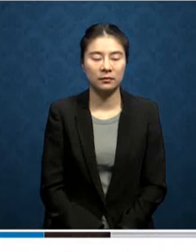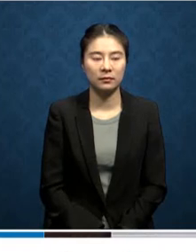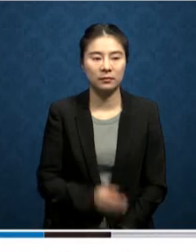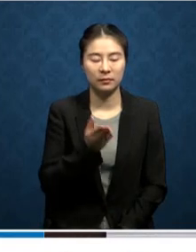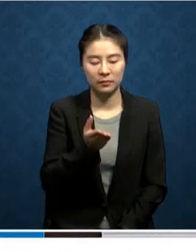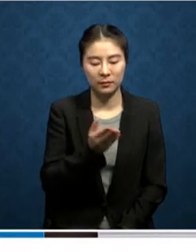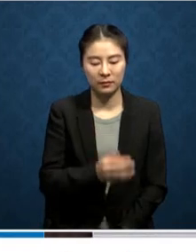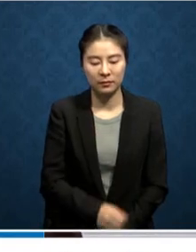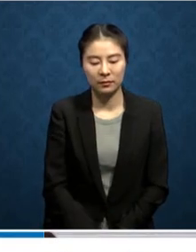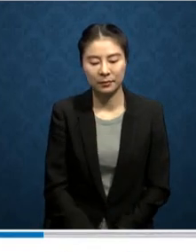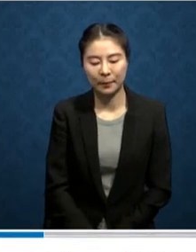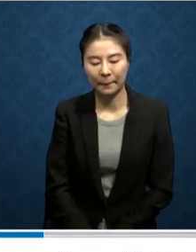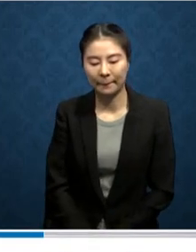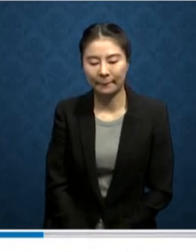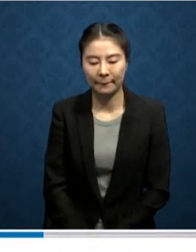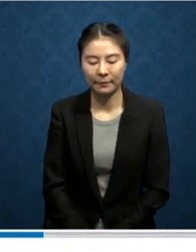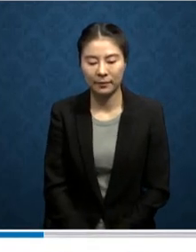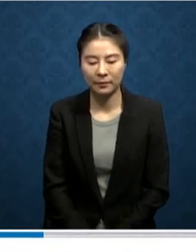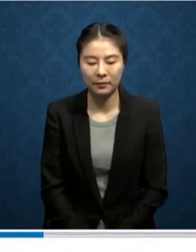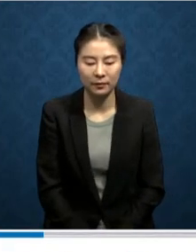เชิญครับท่านสมทบครับ